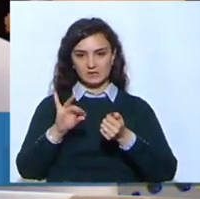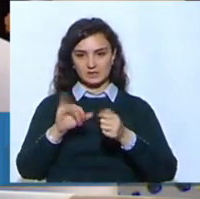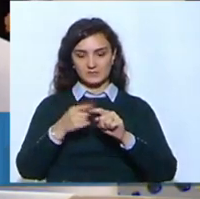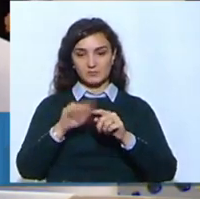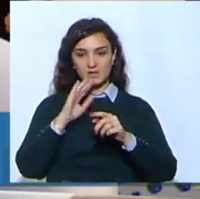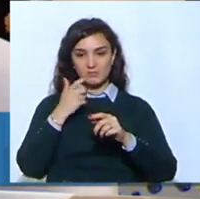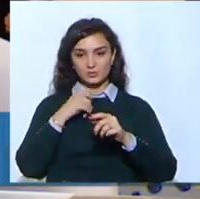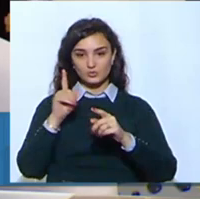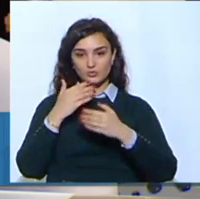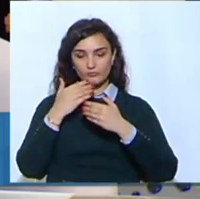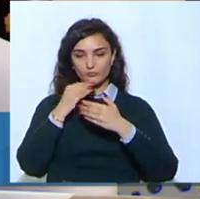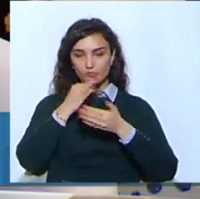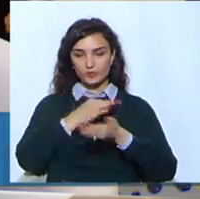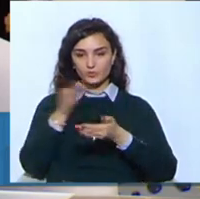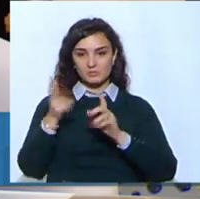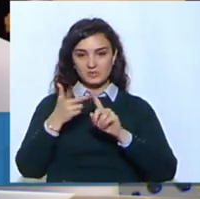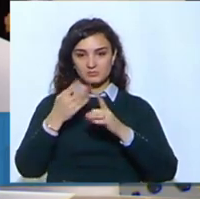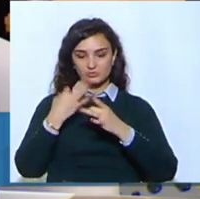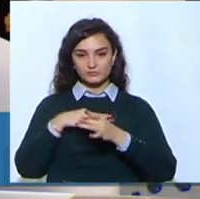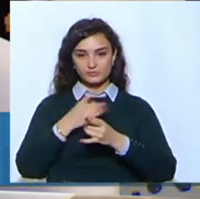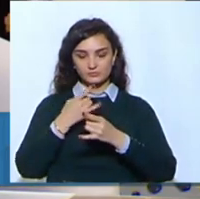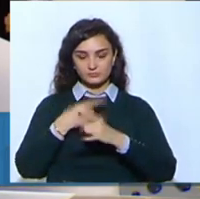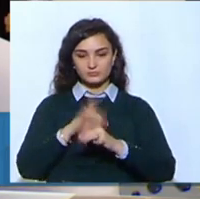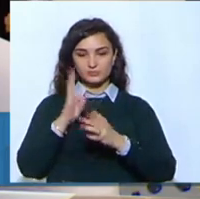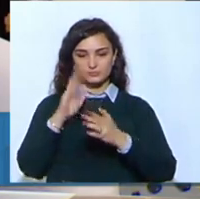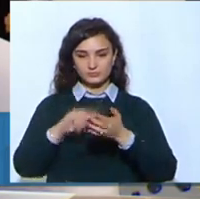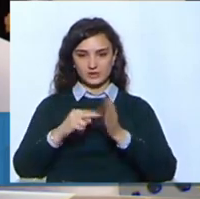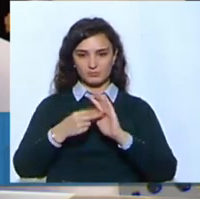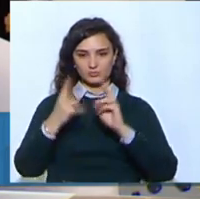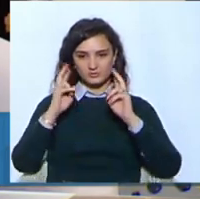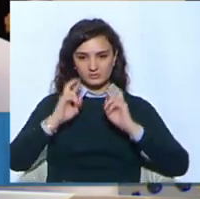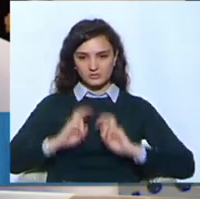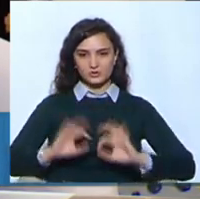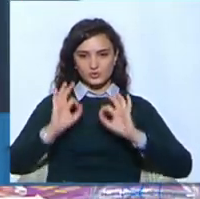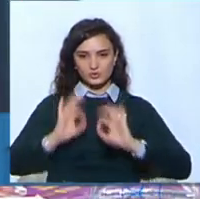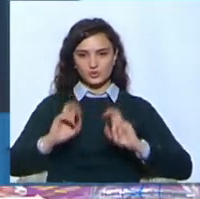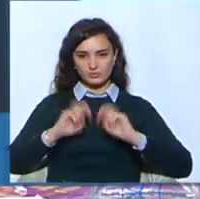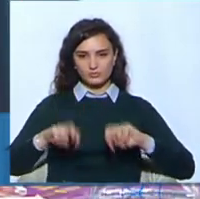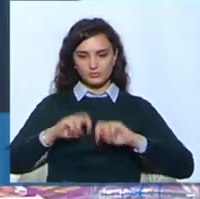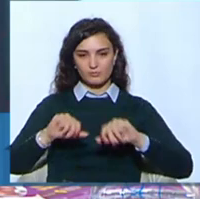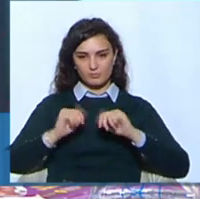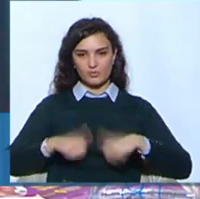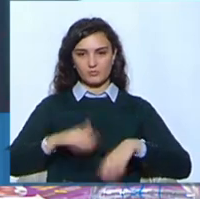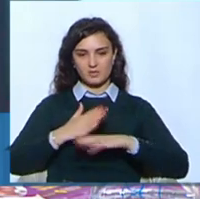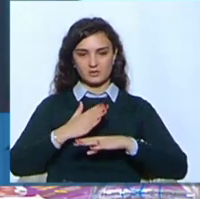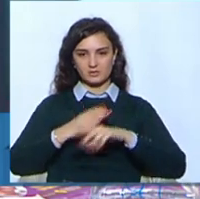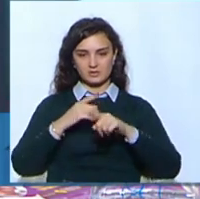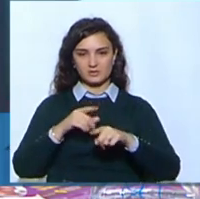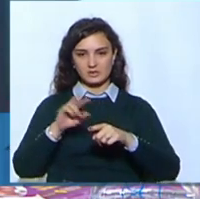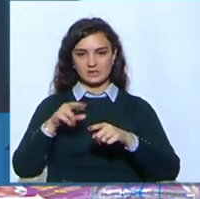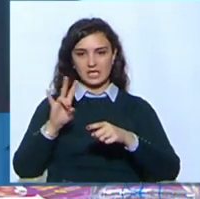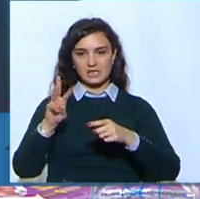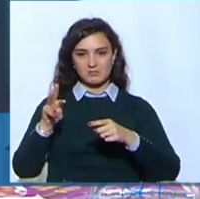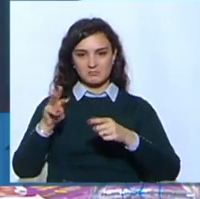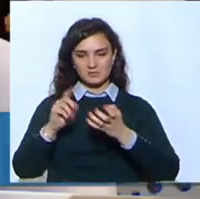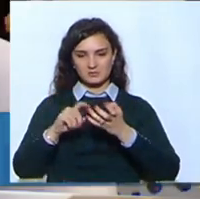რომ ვუპასუხოთ, მესამე შვილის დაგეგმომდე სასურველია გამოიკვლიონ ქლამიდია. ქლამიდიის სწორი კვლევის მეთოდი არის DNA დიაგნოსტიკა,